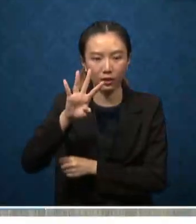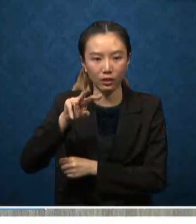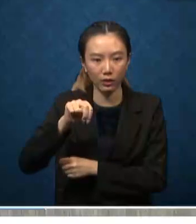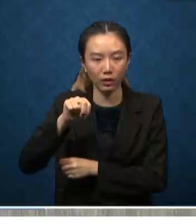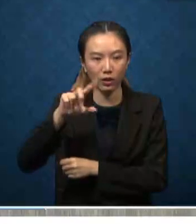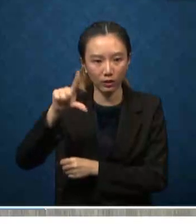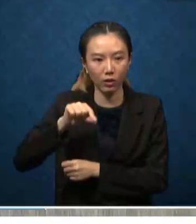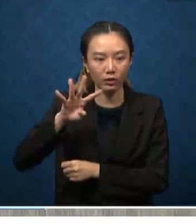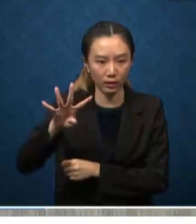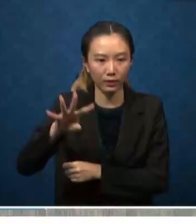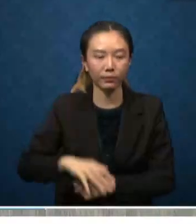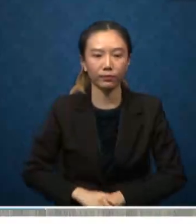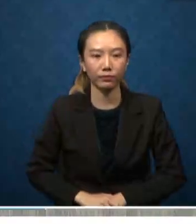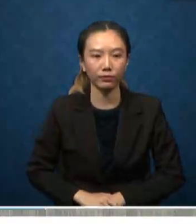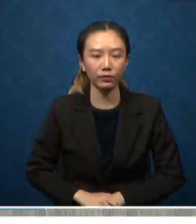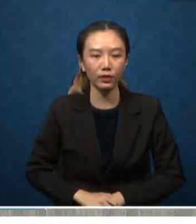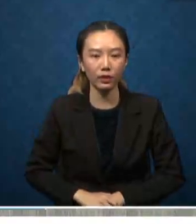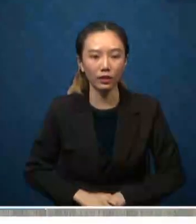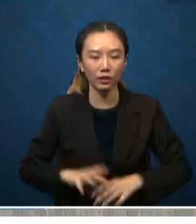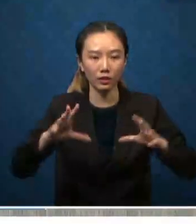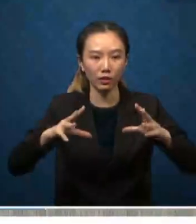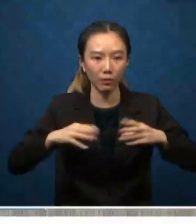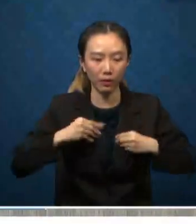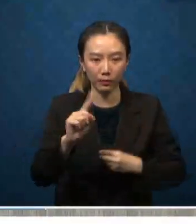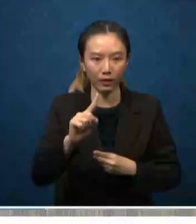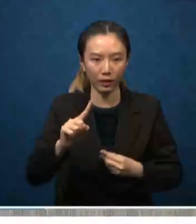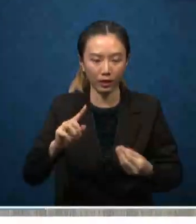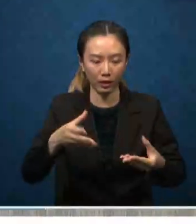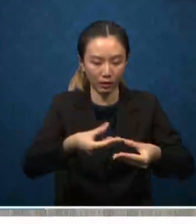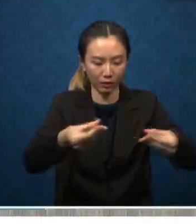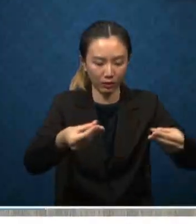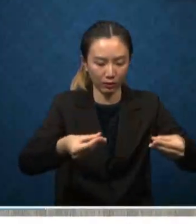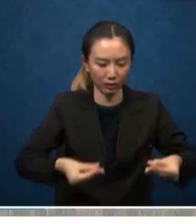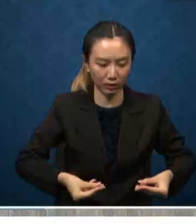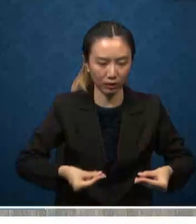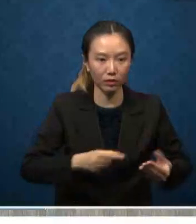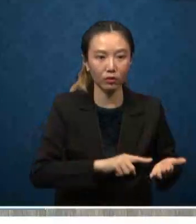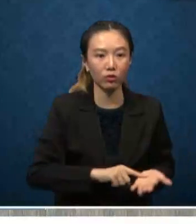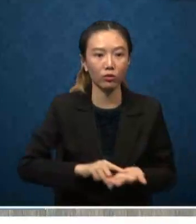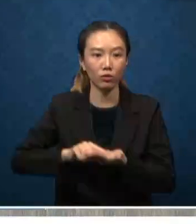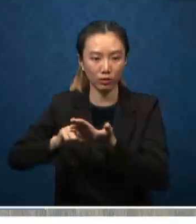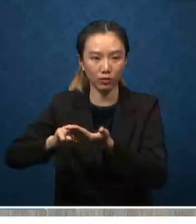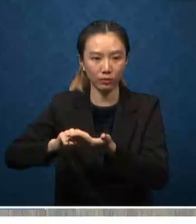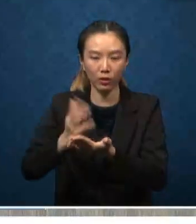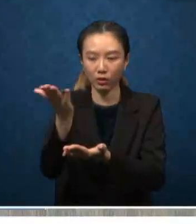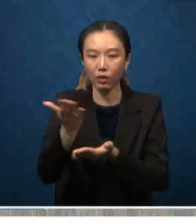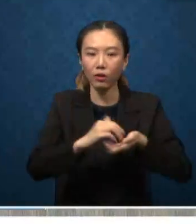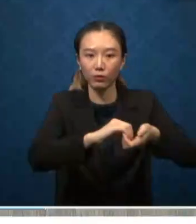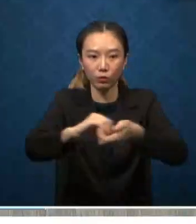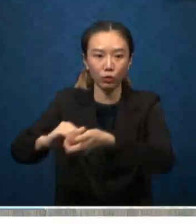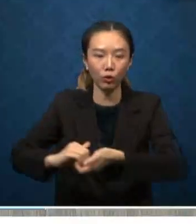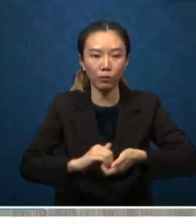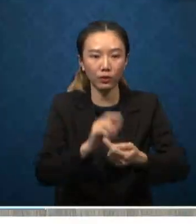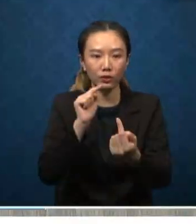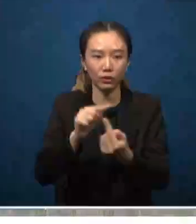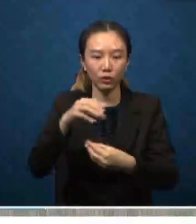18 พฤษภาคม 2524และเห็นชอบให้มีหนังสือถึงองค์การเพื่อความร่วมมือทางเศรษฐกิจ